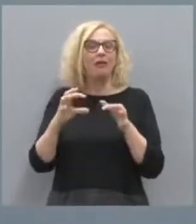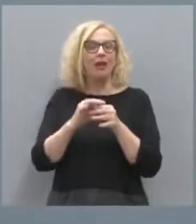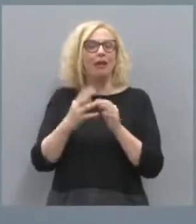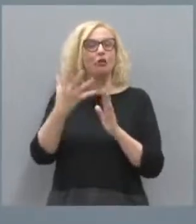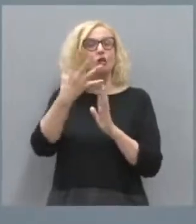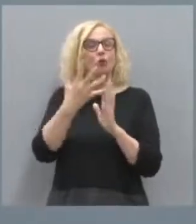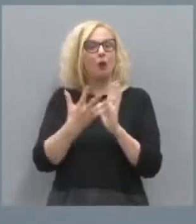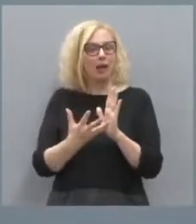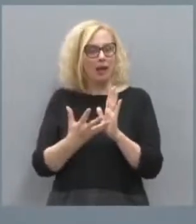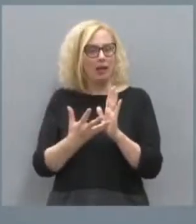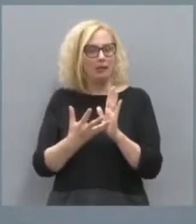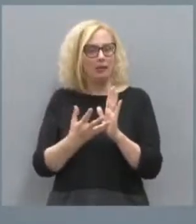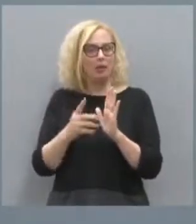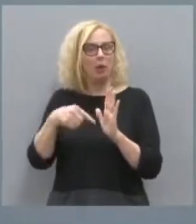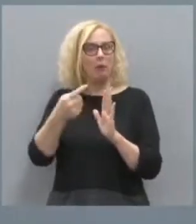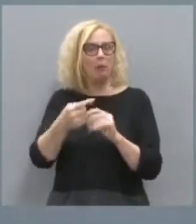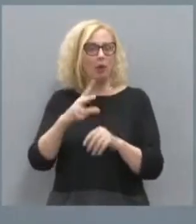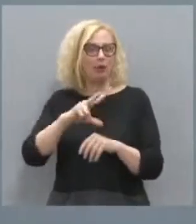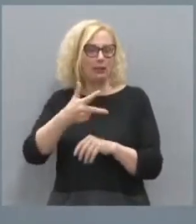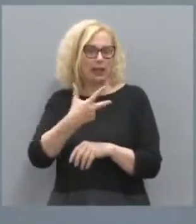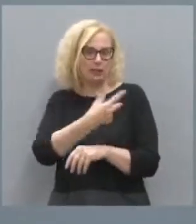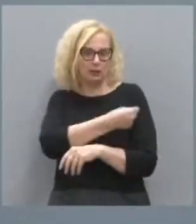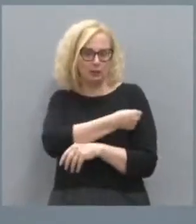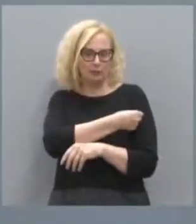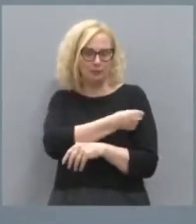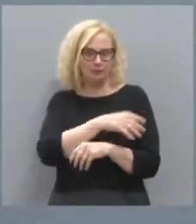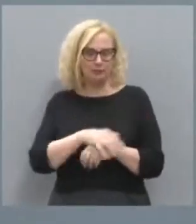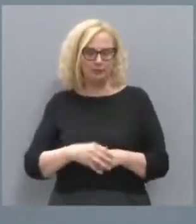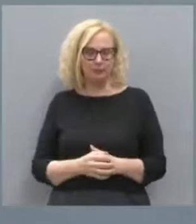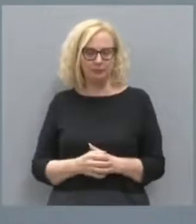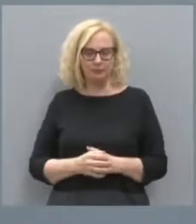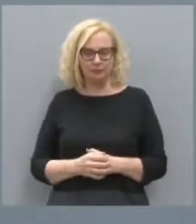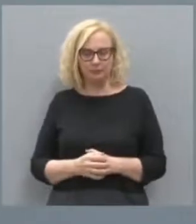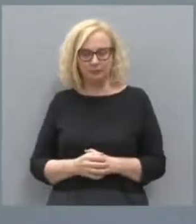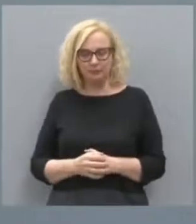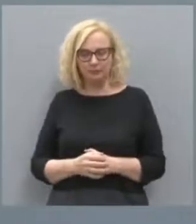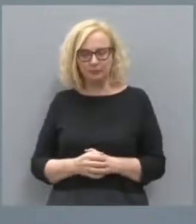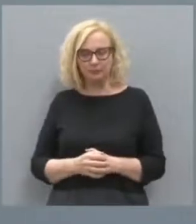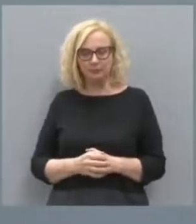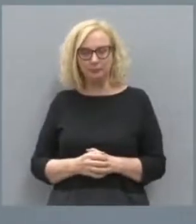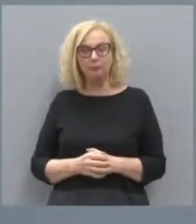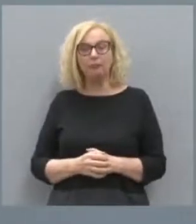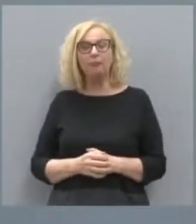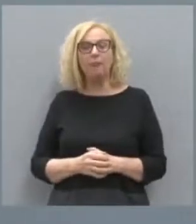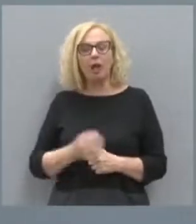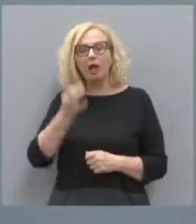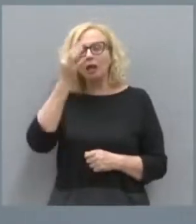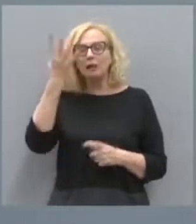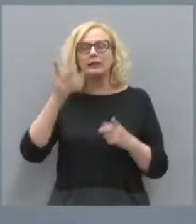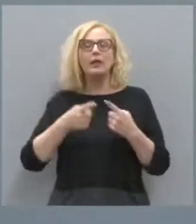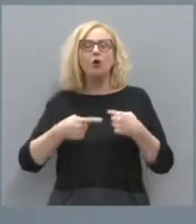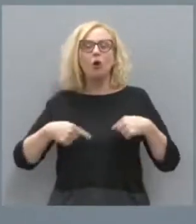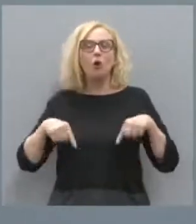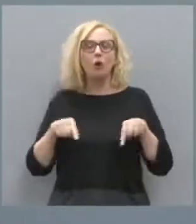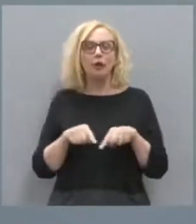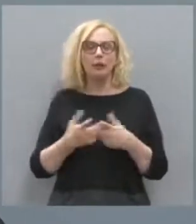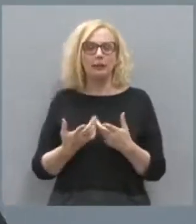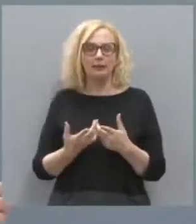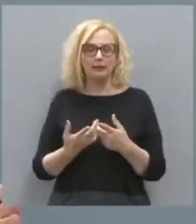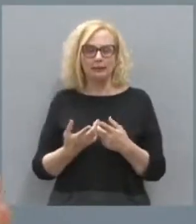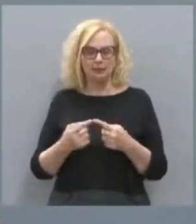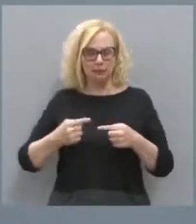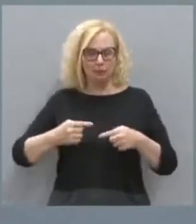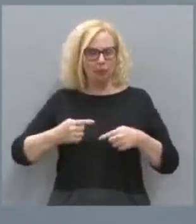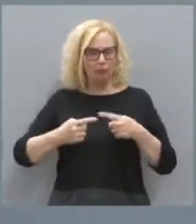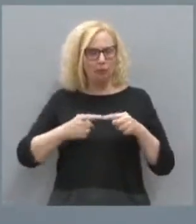sapete per la terza per la terza dose se noi continuassimo in diciamo con questo trend